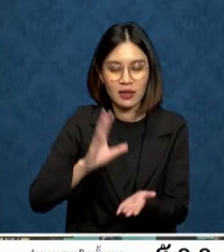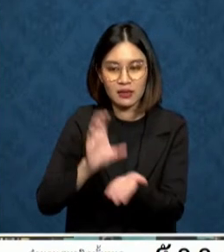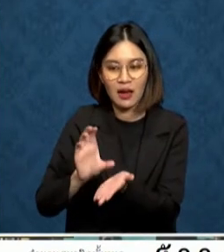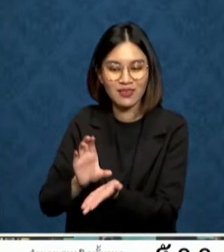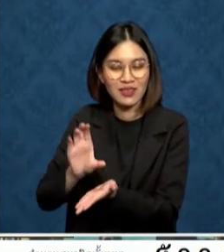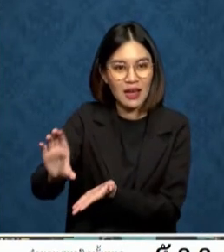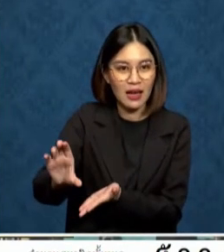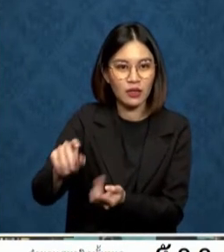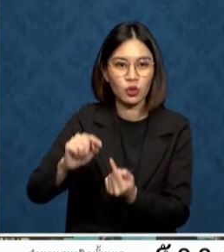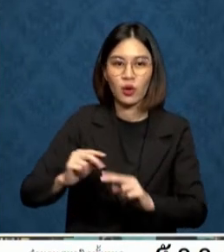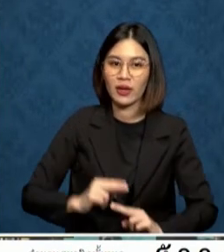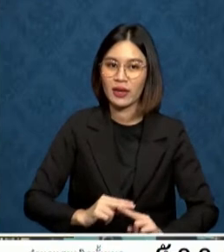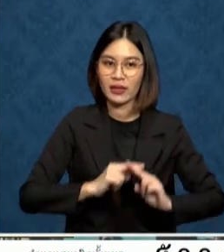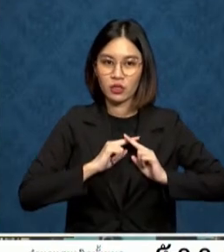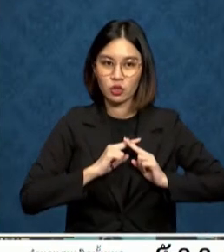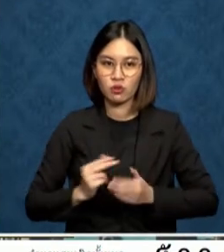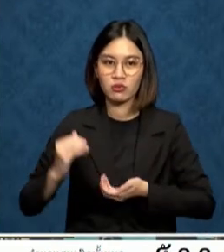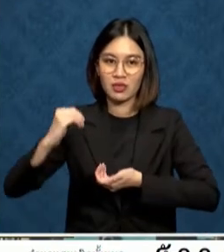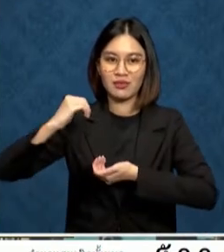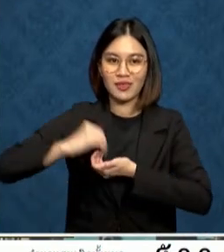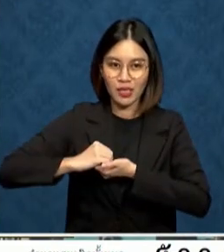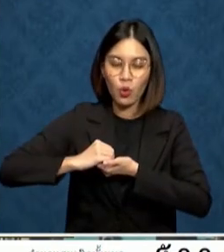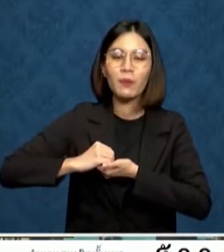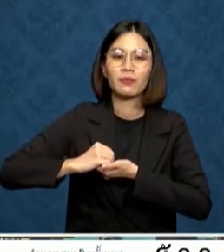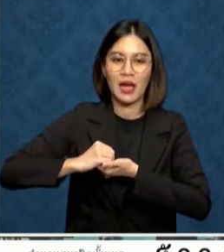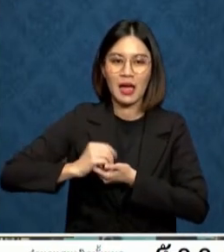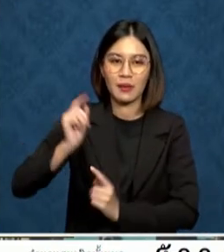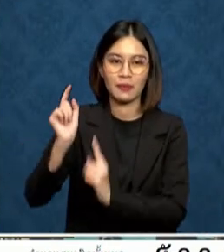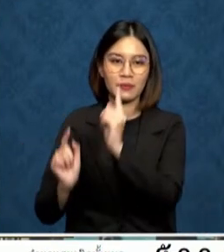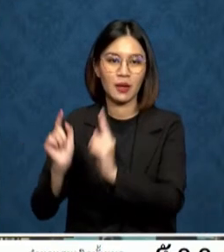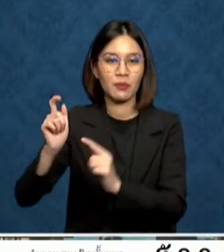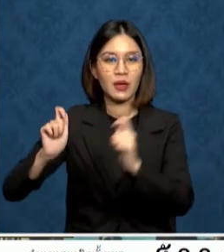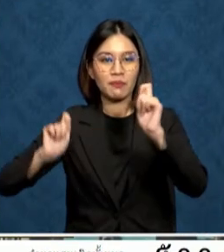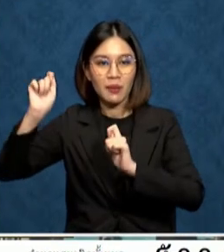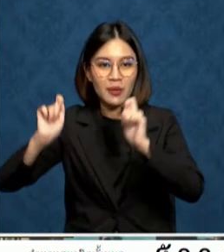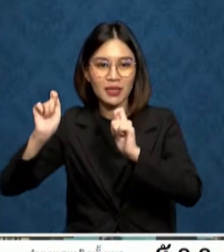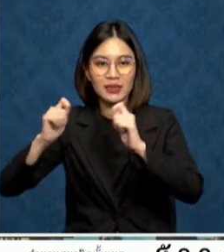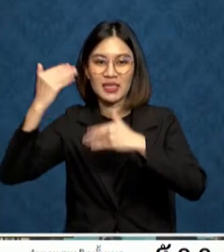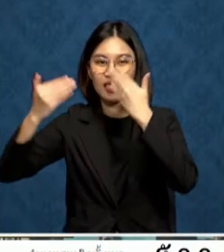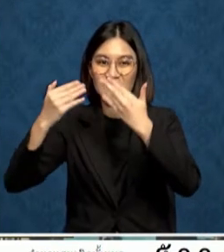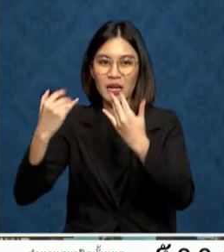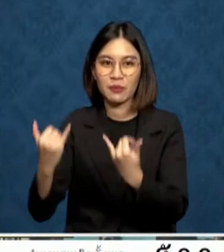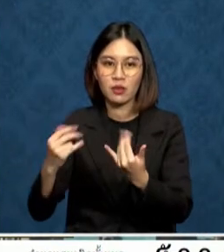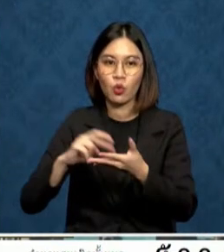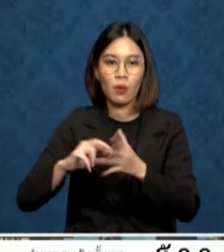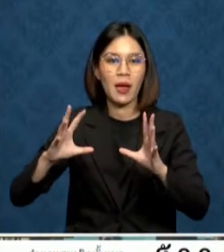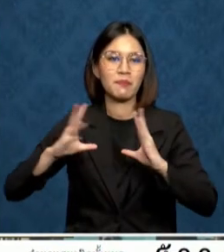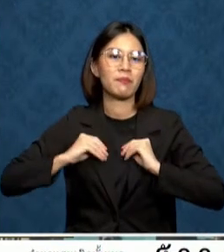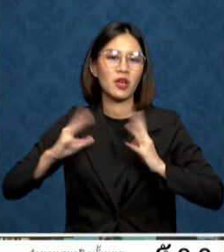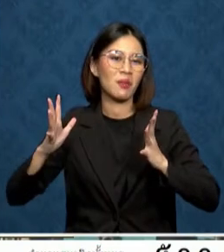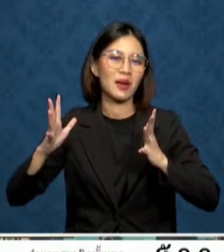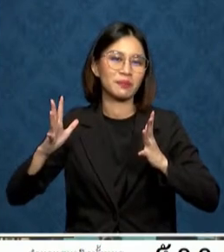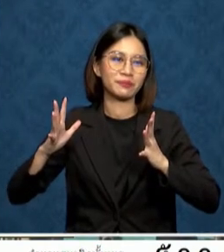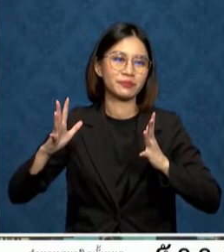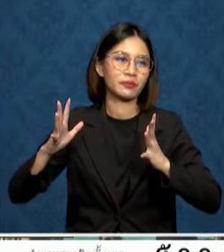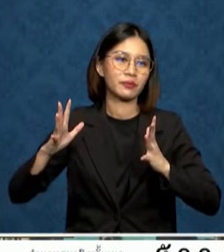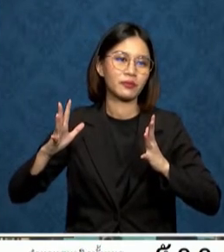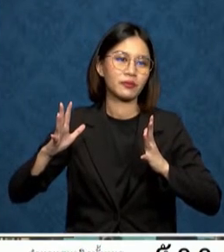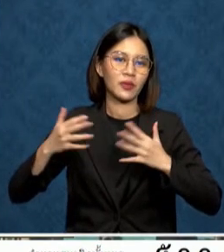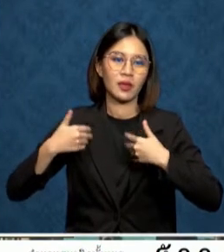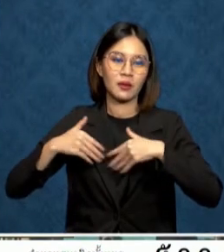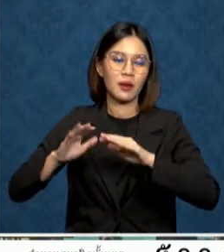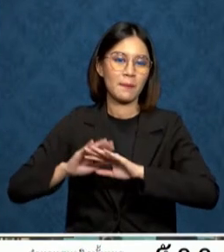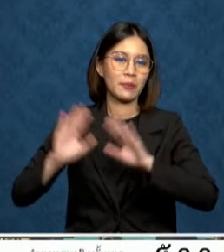อ่าภาคเอกชนที่ร่วมร่มกันเนี่ยไปประมูลงานนี้สรุปว่าเราโดนปฏิเสธนะครับเราโดนปฏิเสธเพราะ